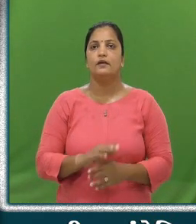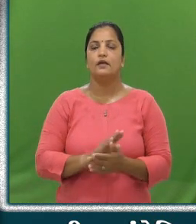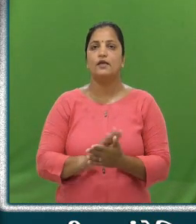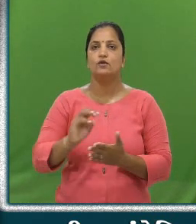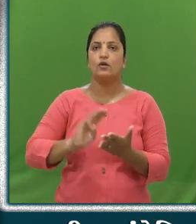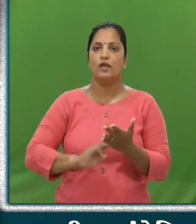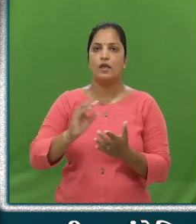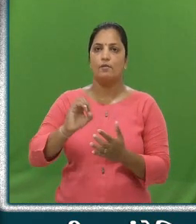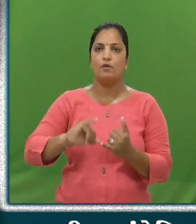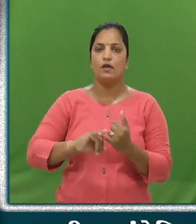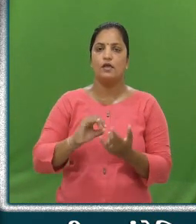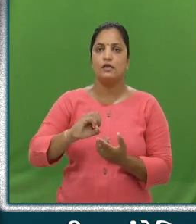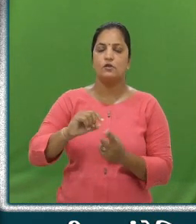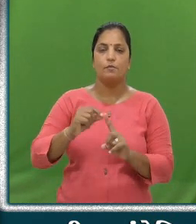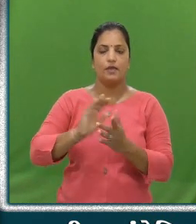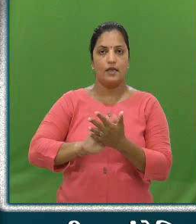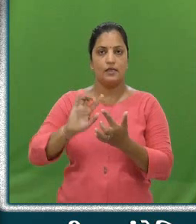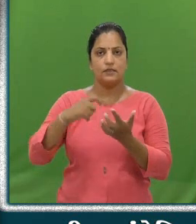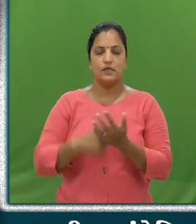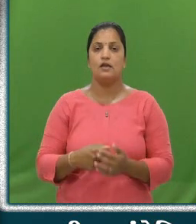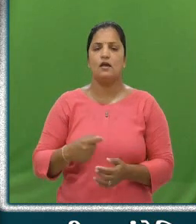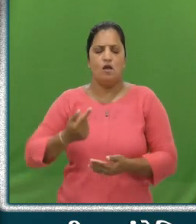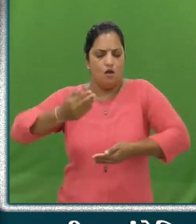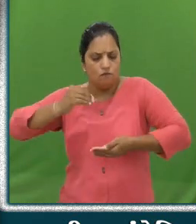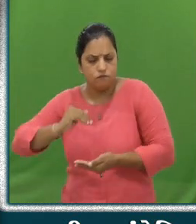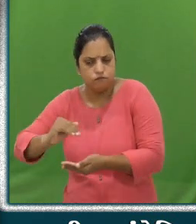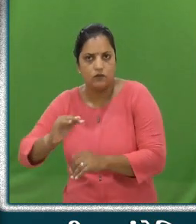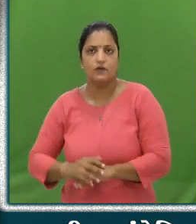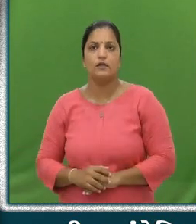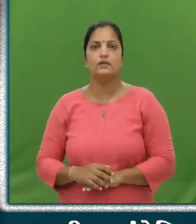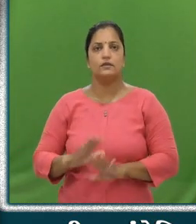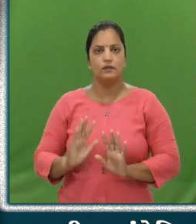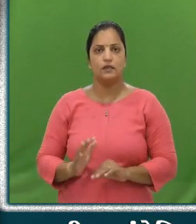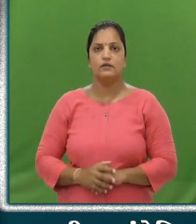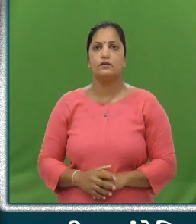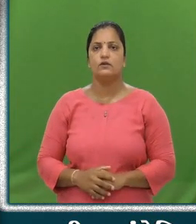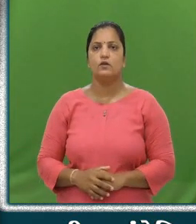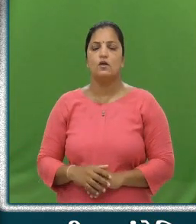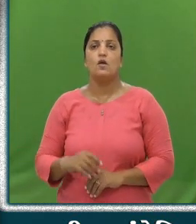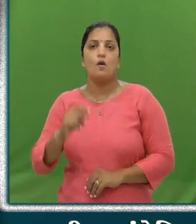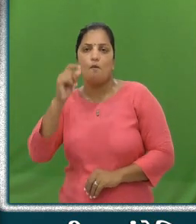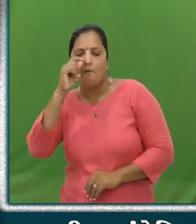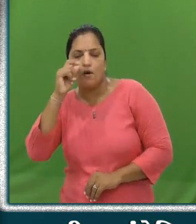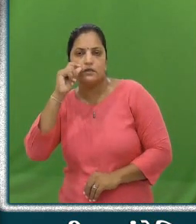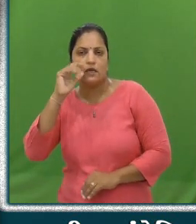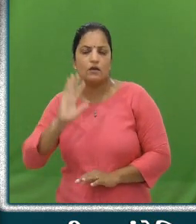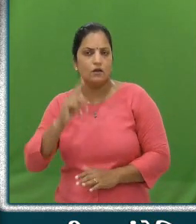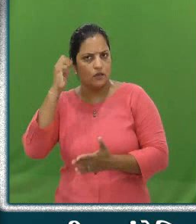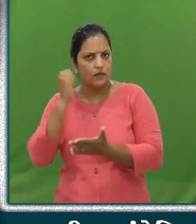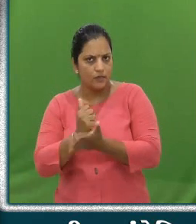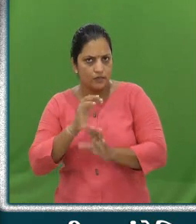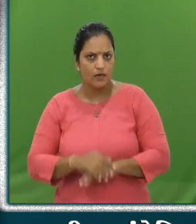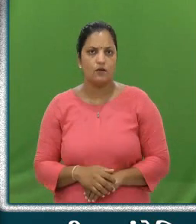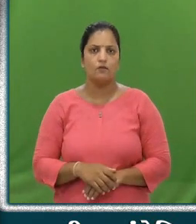હોમો સેપિયન્સ ની અંદર આવનારું સંતાન જે છે એ સંતાન જે છે એનું લિંગ નિશ્ચય નક્કી કરવાની જે પદ્ધતિ